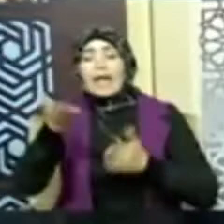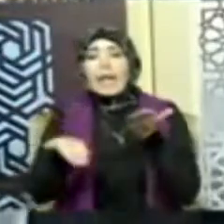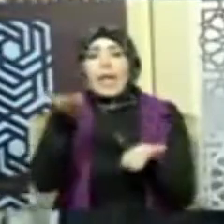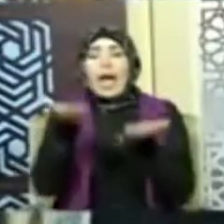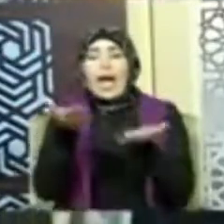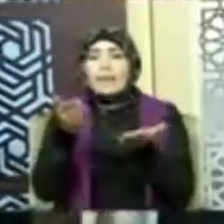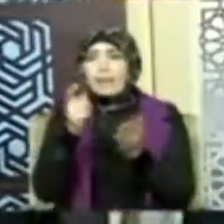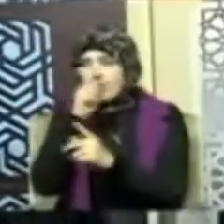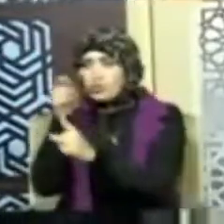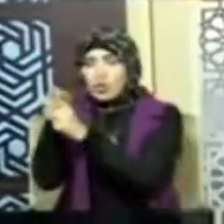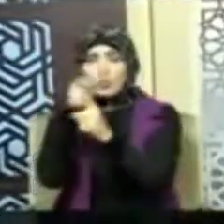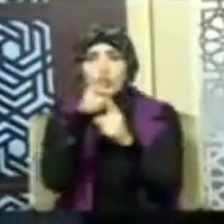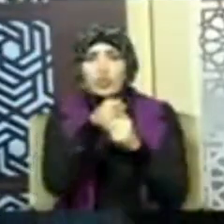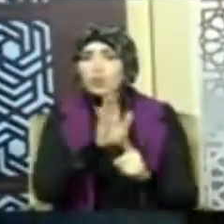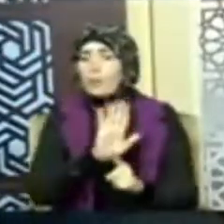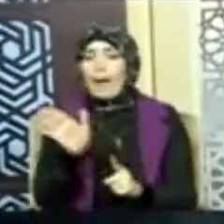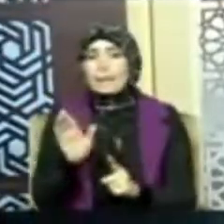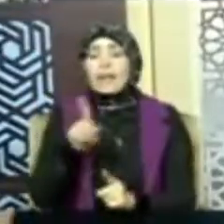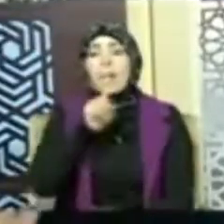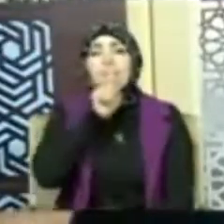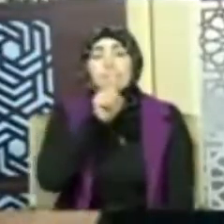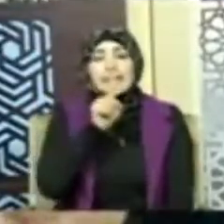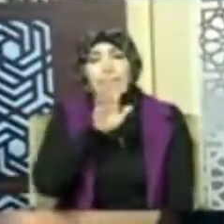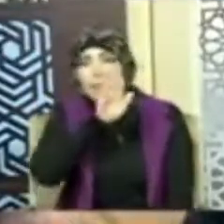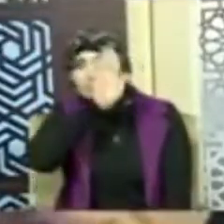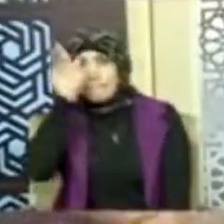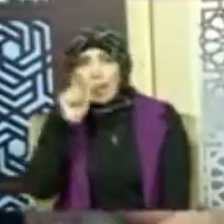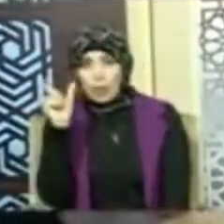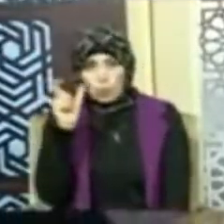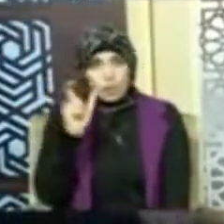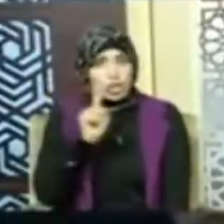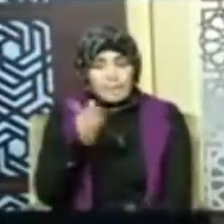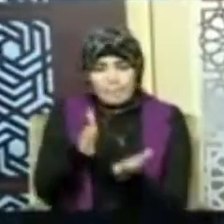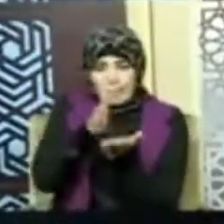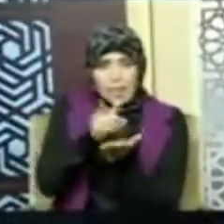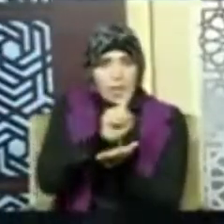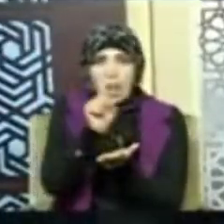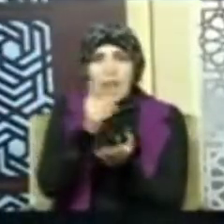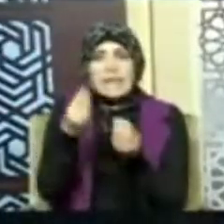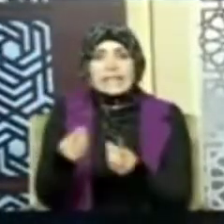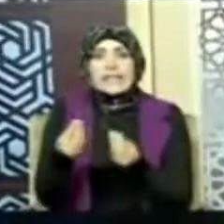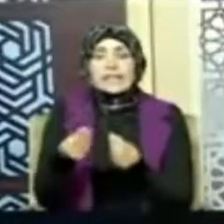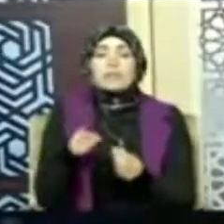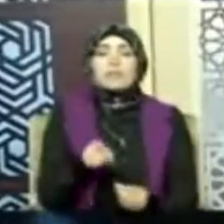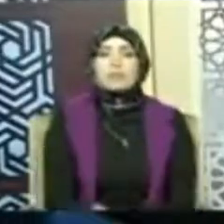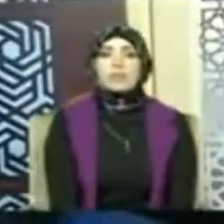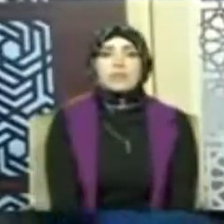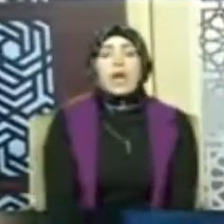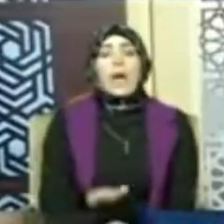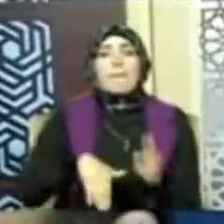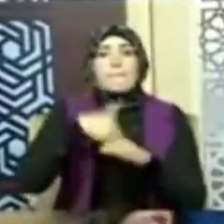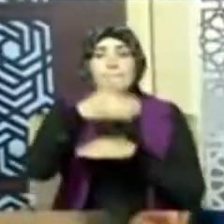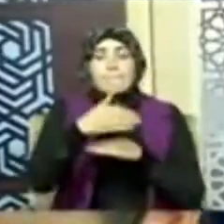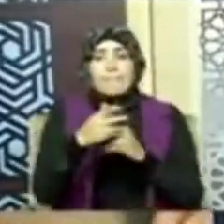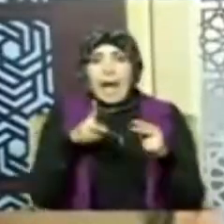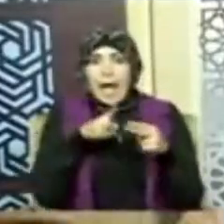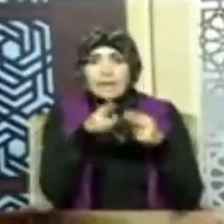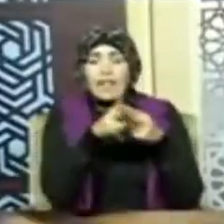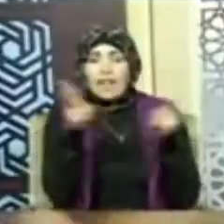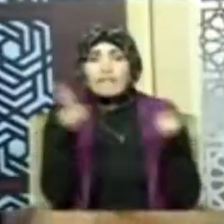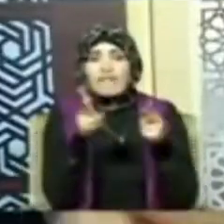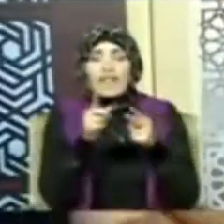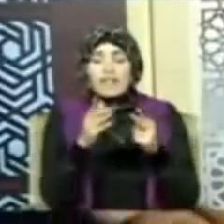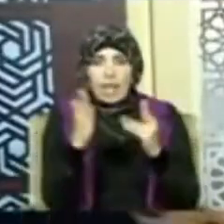هجرة إلى دار الأمن. بعد فتح مكة لما جاء صفوان بن أمية قال له النبي صلى الله عليه وسلم ما جاء بك يا